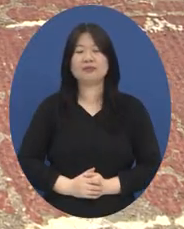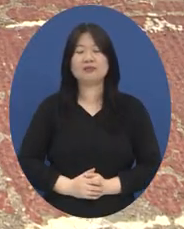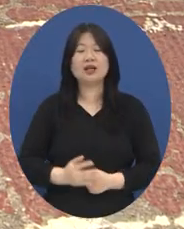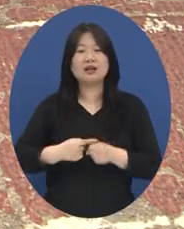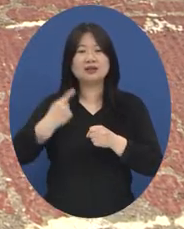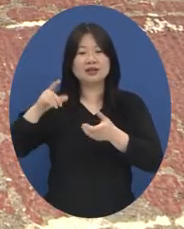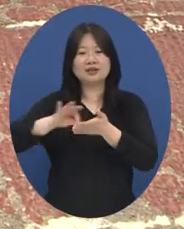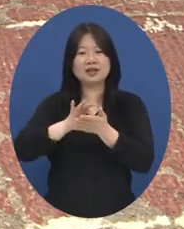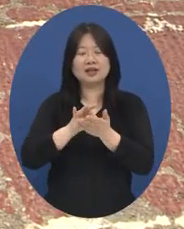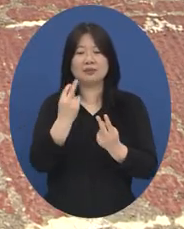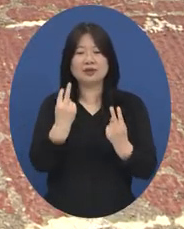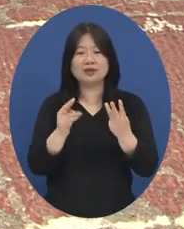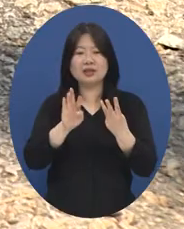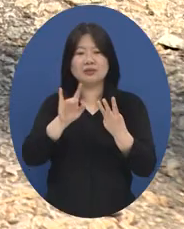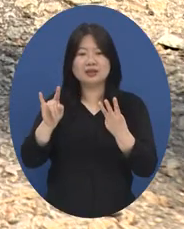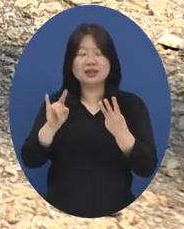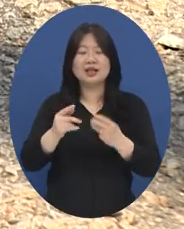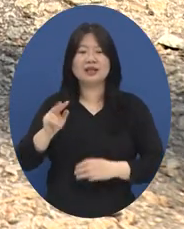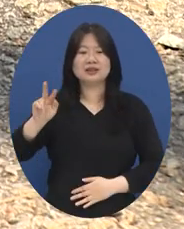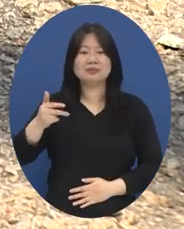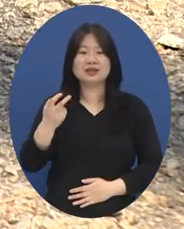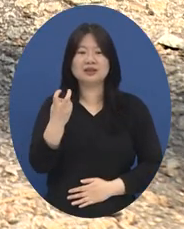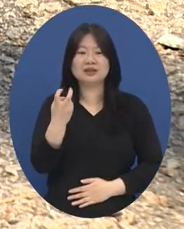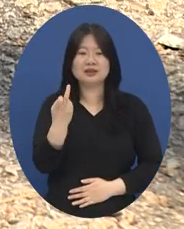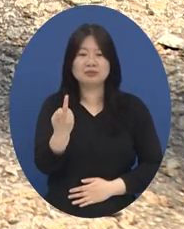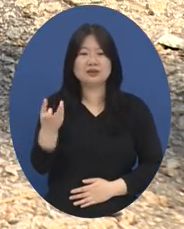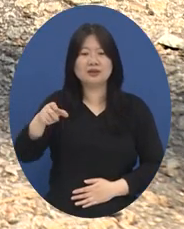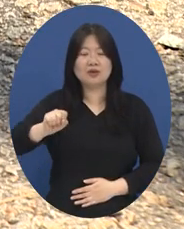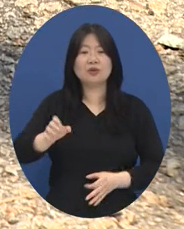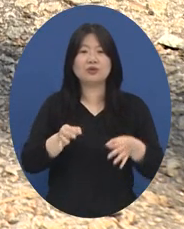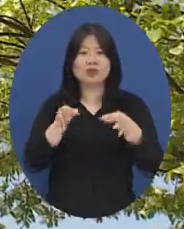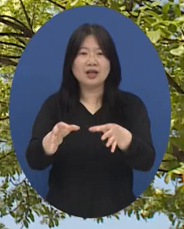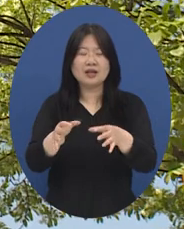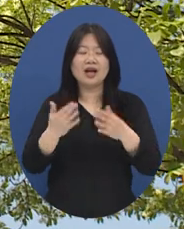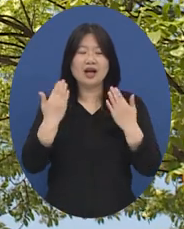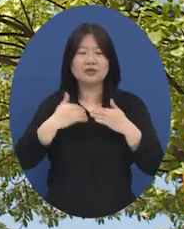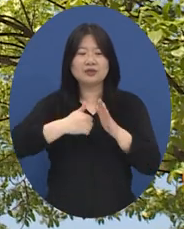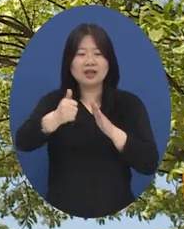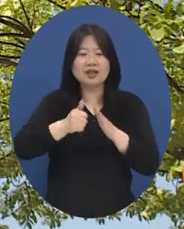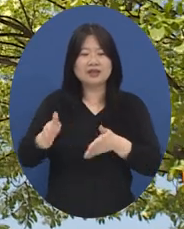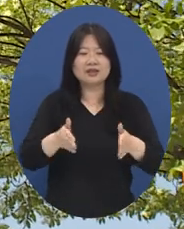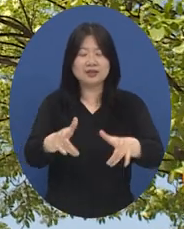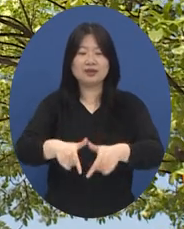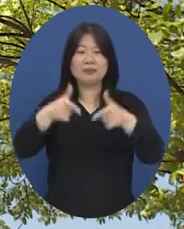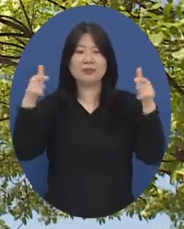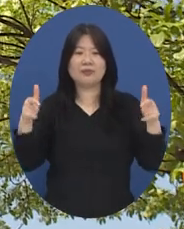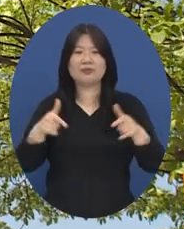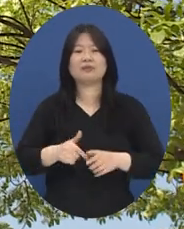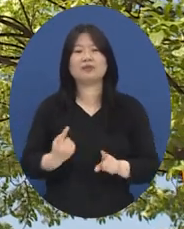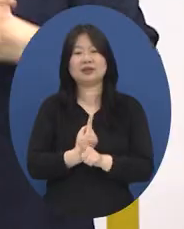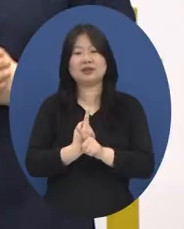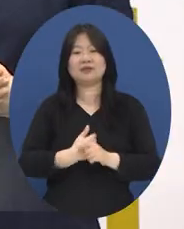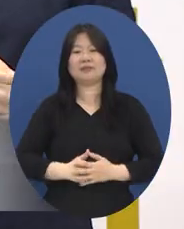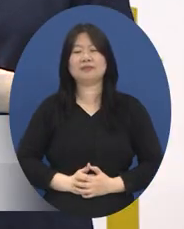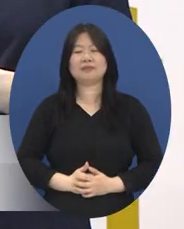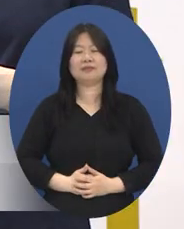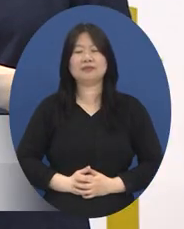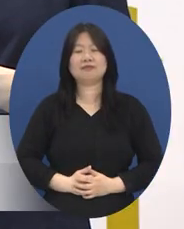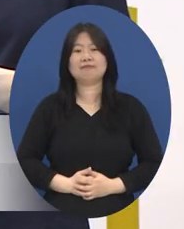지난해 예산 대비 3배 늘린 712 웍 원을 투자해 통학로 안전 시설을 대폭 개선 합니다